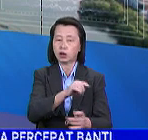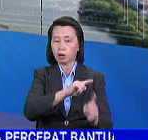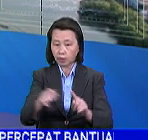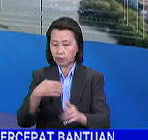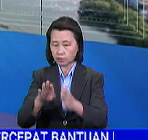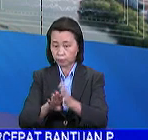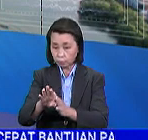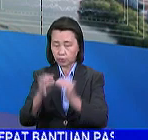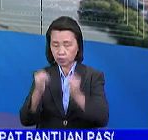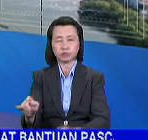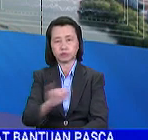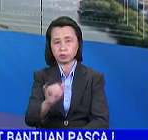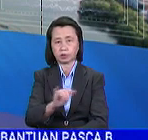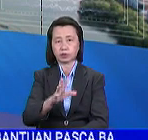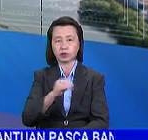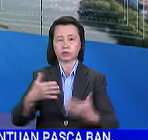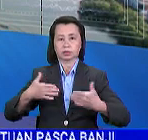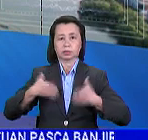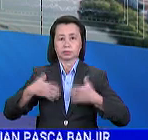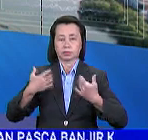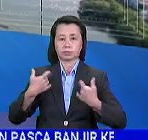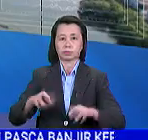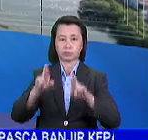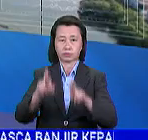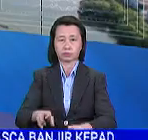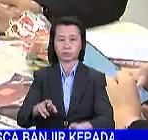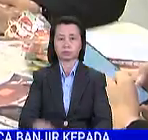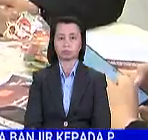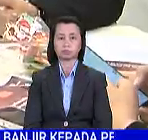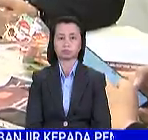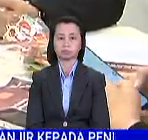pembangunan modal instan dan kesejahteraan rakyat